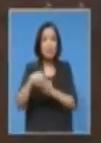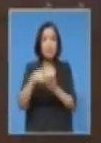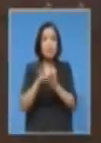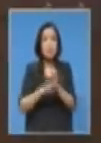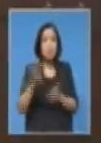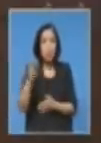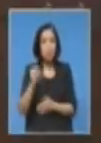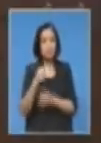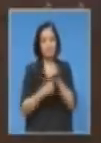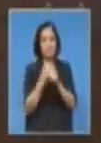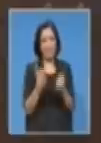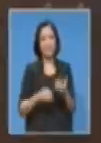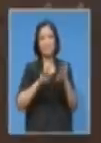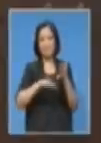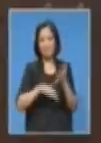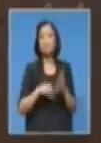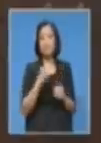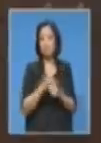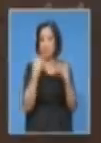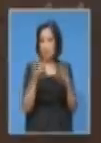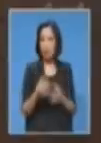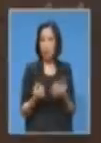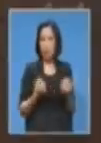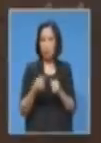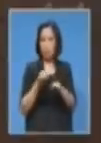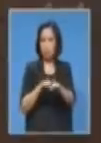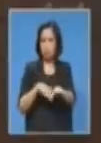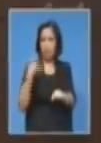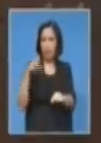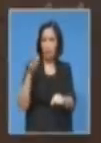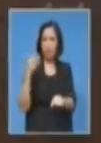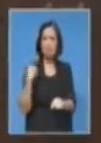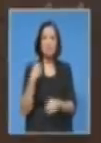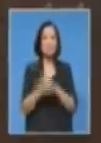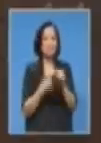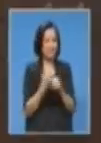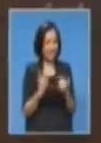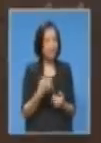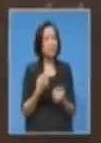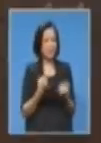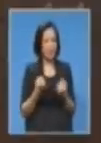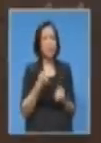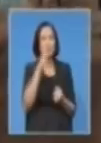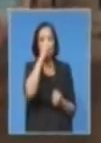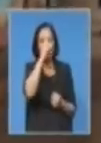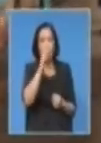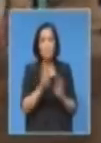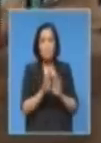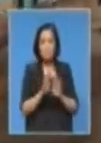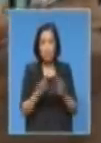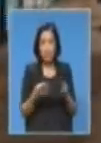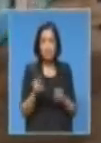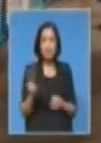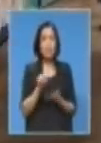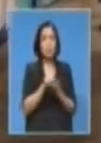นี้รถ เสร็จมานานแล้วอยากคนอยากให้วิ่งมานานแล้วปลายปีนี้มีรถมาทดลองวิ่งแล้วเปิดจริงๆต้นปีหน้า